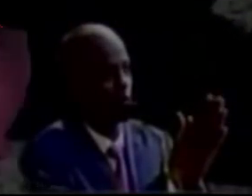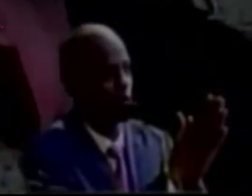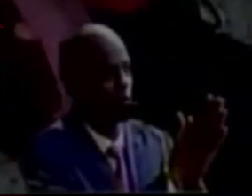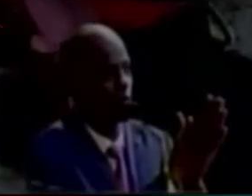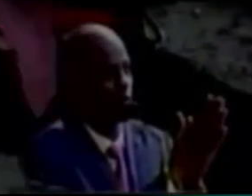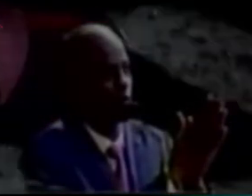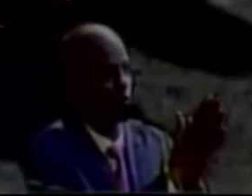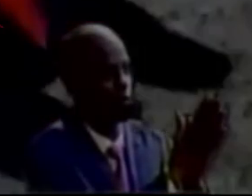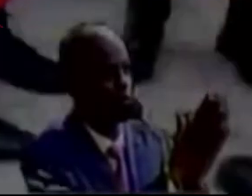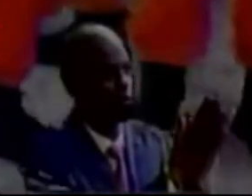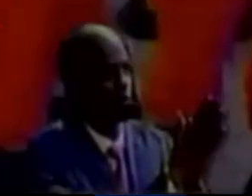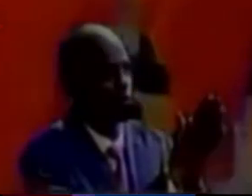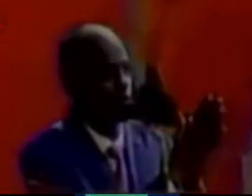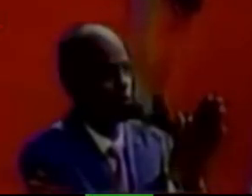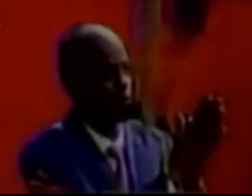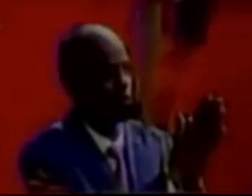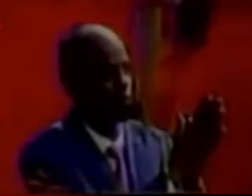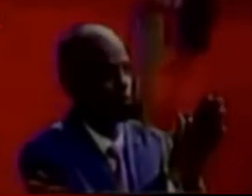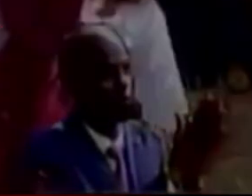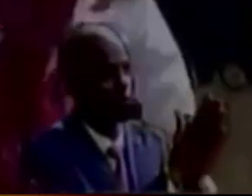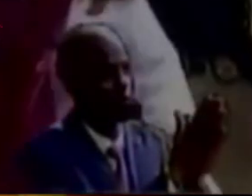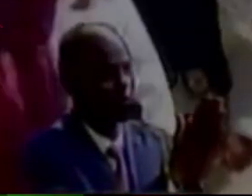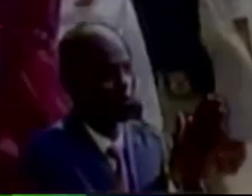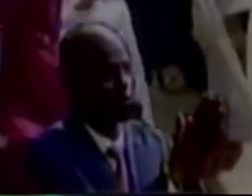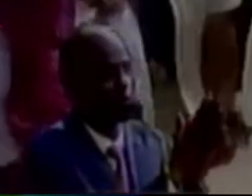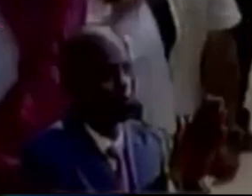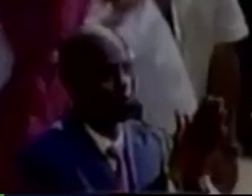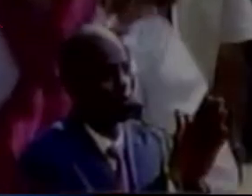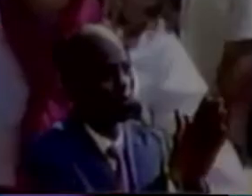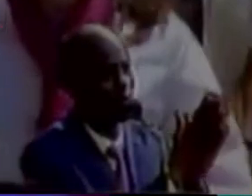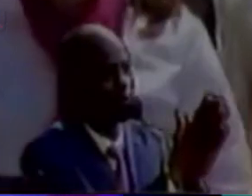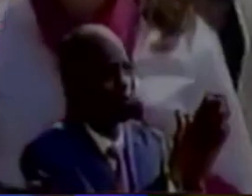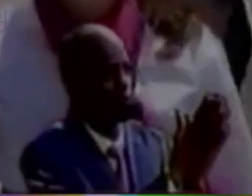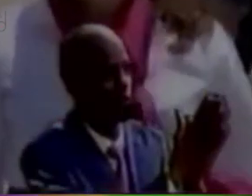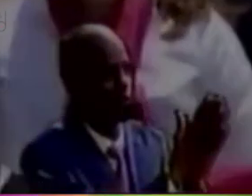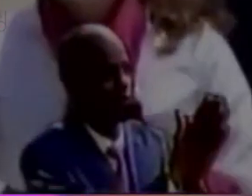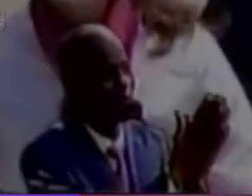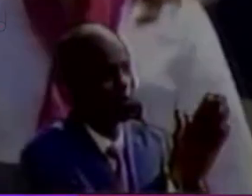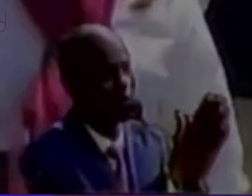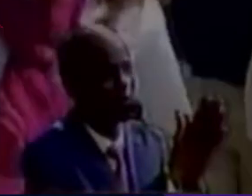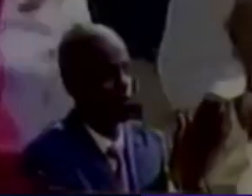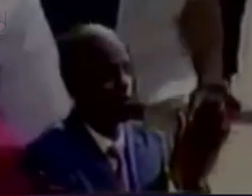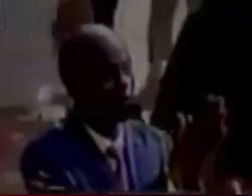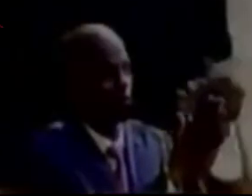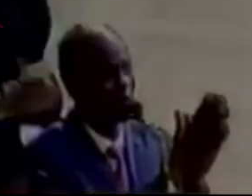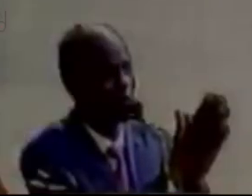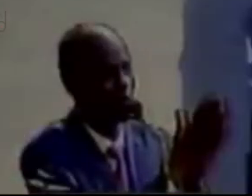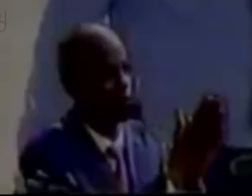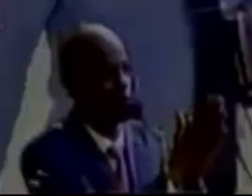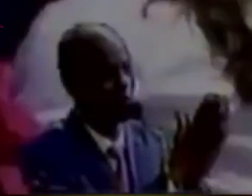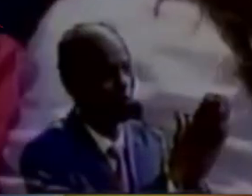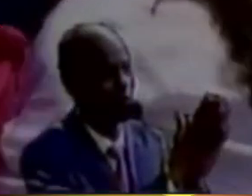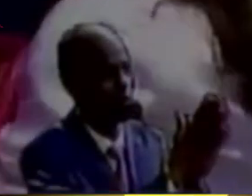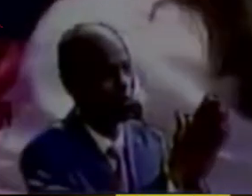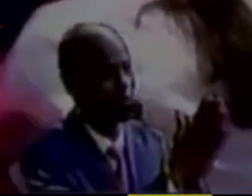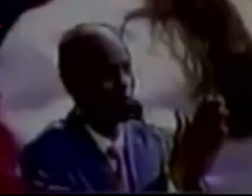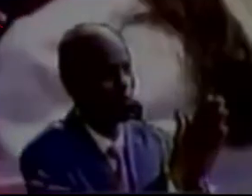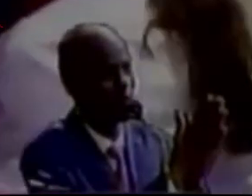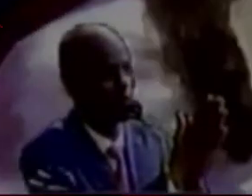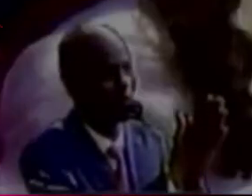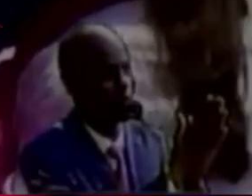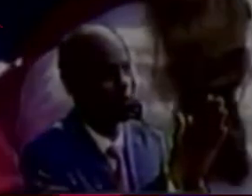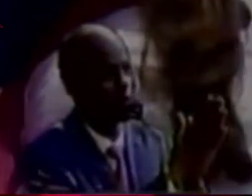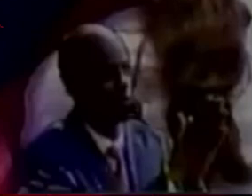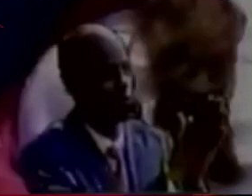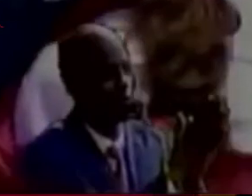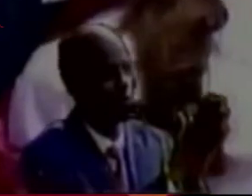Nous ficaremos ici, la prévision est de 3 semaines. Yo là, yo qui prévision pour faire 3 semaines. Il est disant, si vous avez